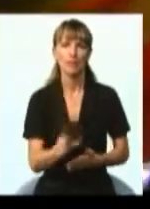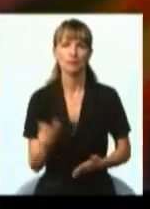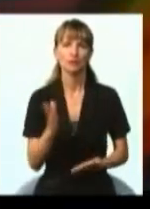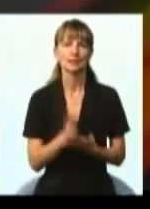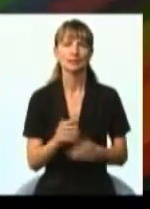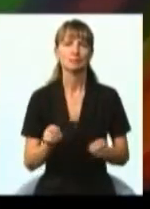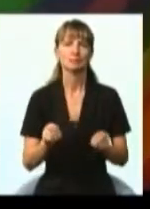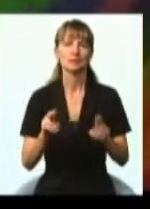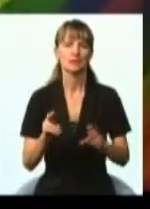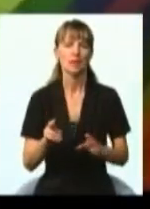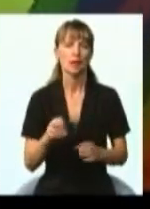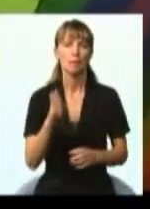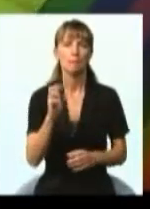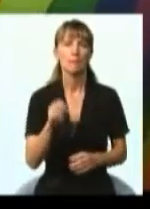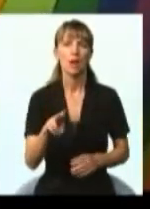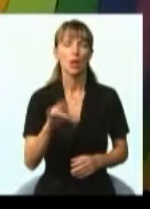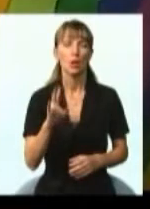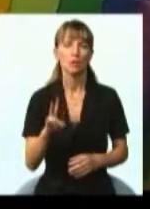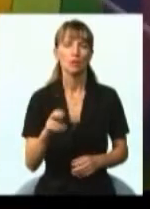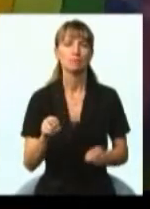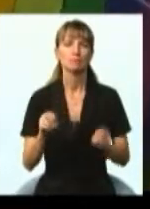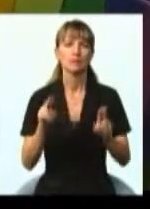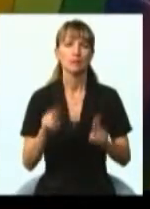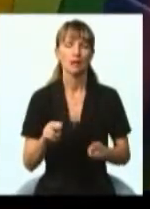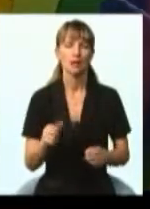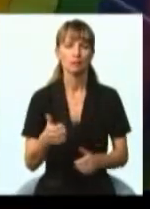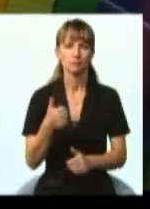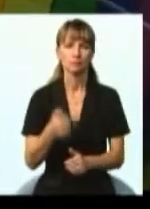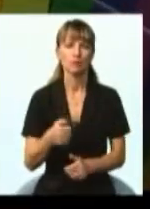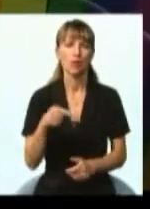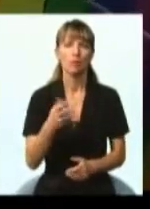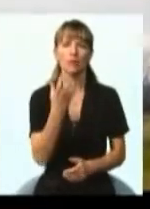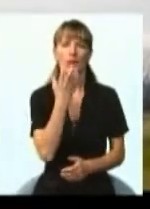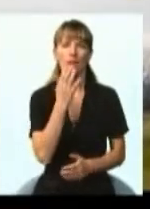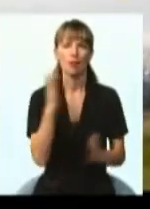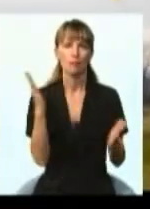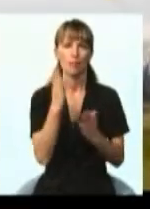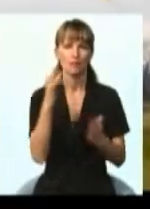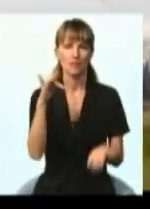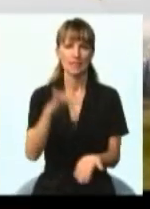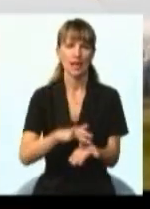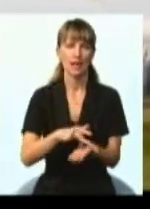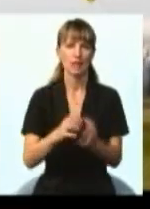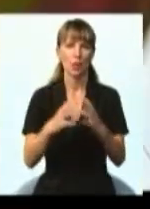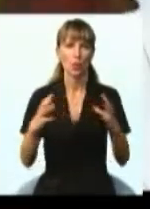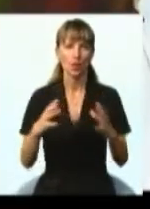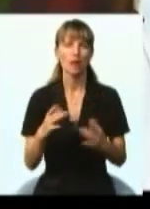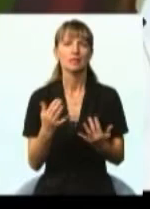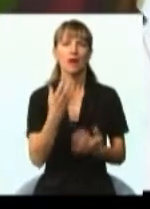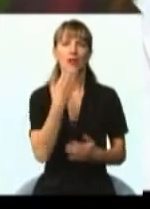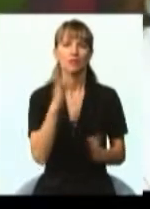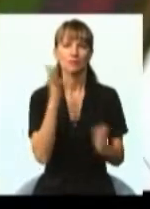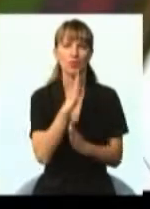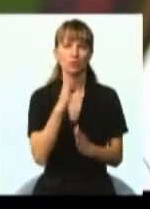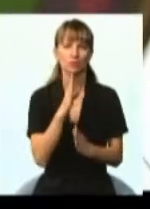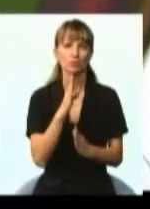є спеціальний балон, так званий пропановий пальник. От він і нагріває повітря всередині кулі. Оскільки гаряче